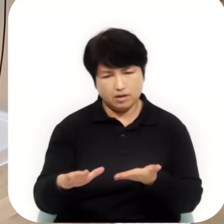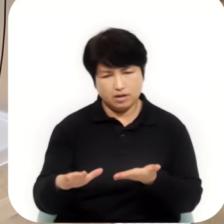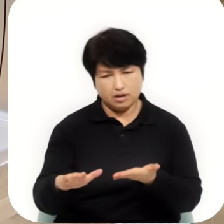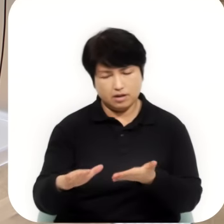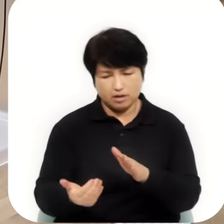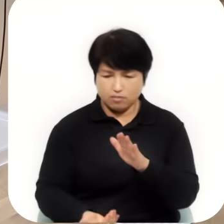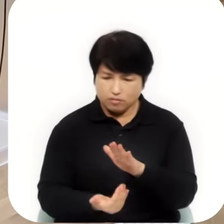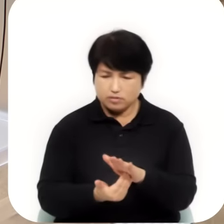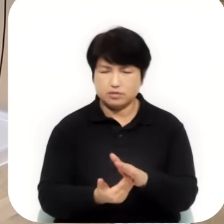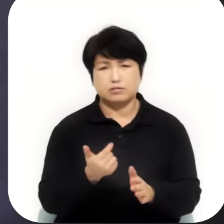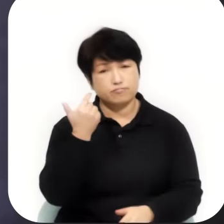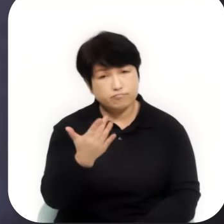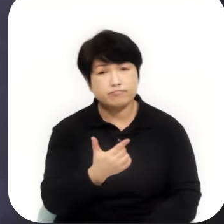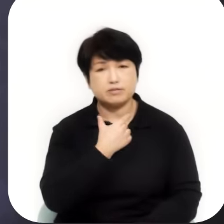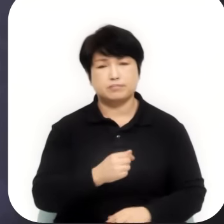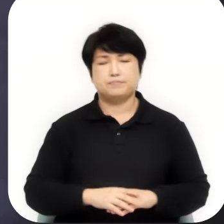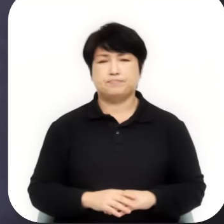싶습니다.